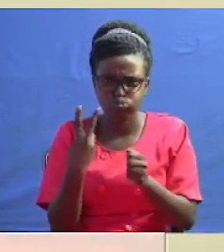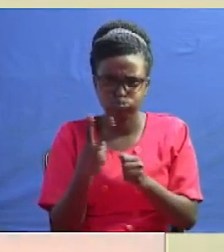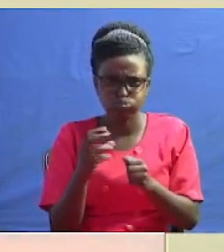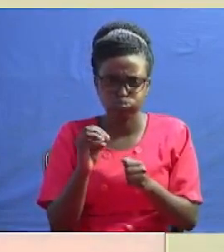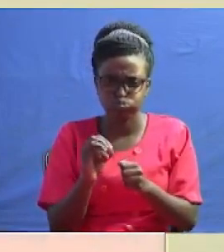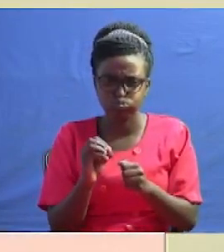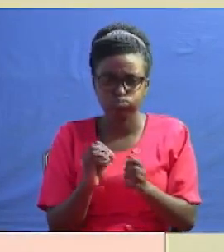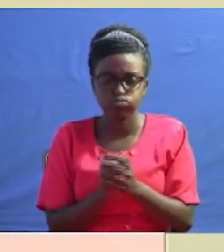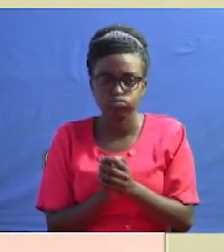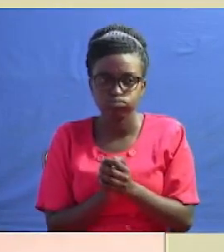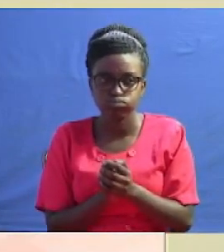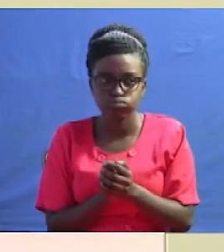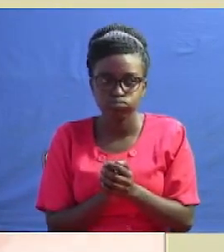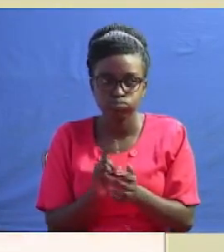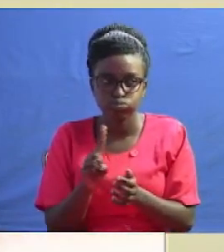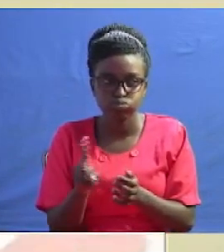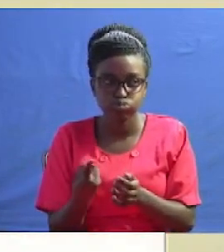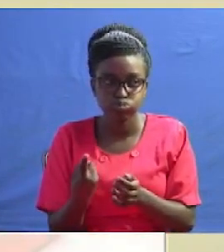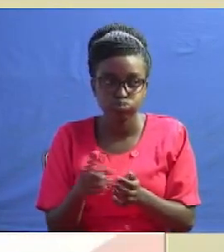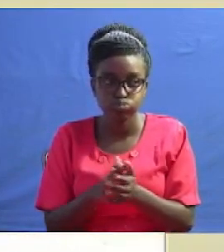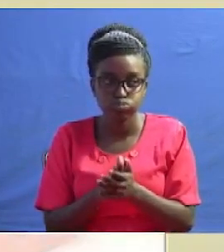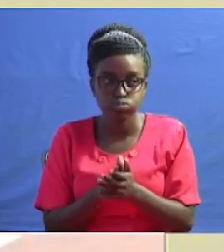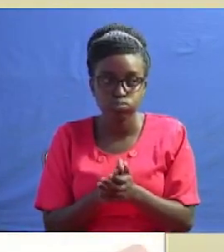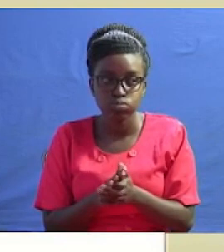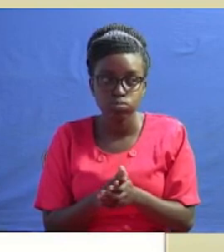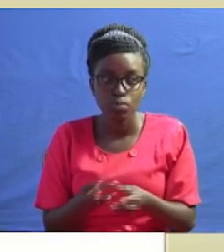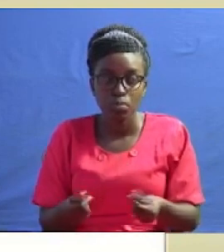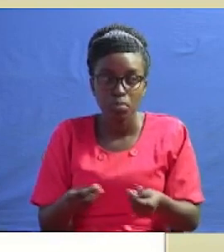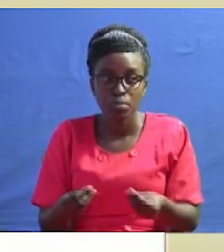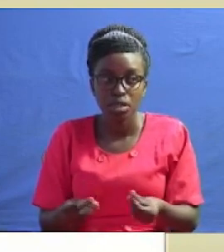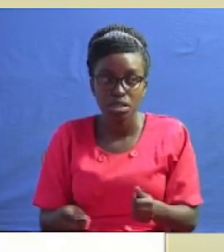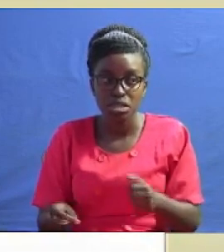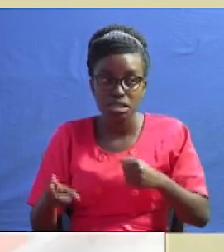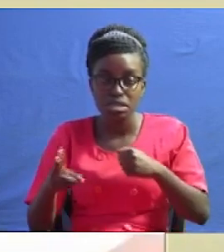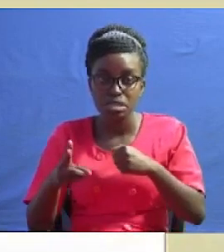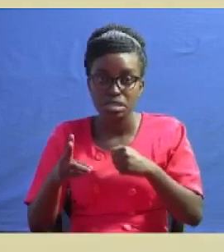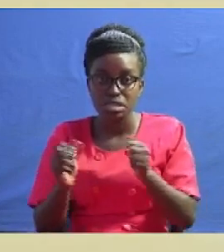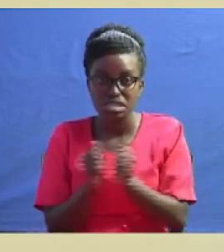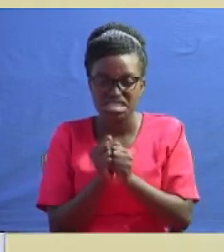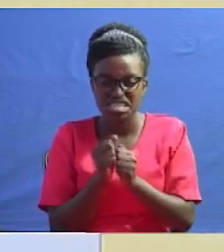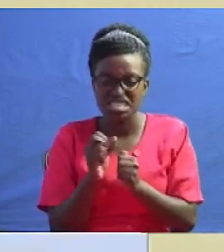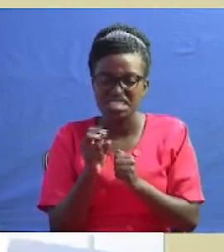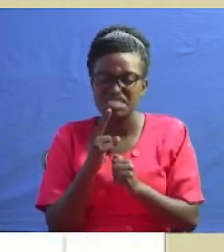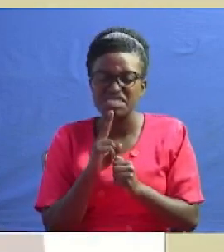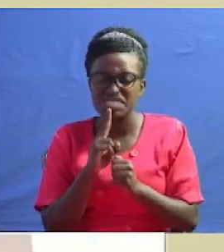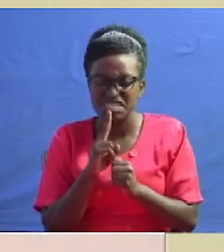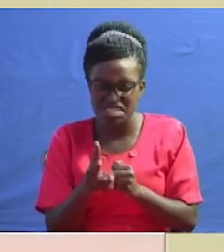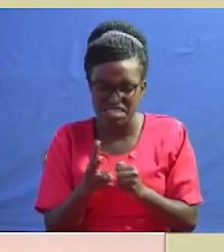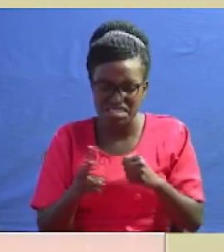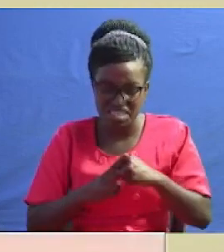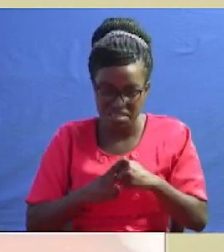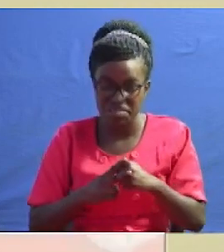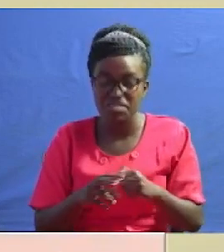ile fedha nimetaja, kuna fedha 700 billion shillings kwa ile nimesoma, kwa ile